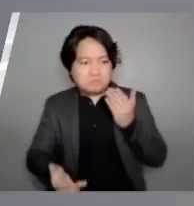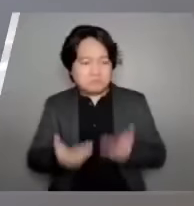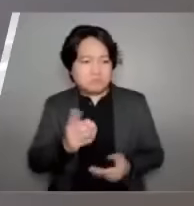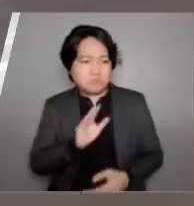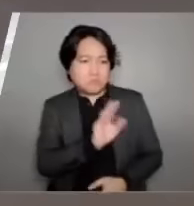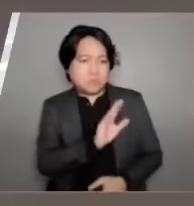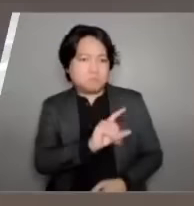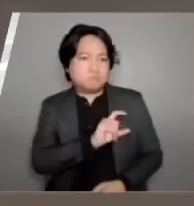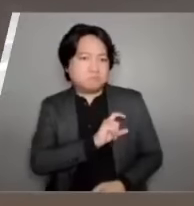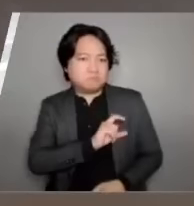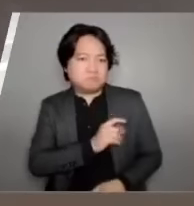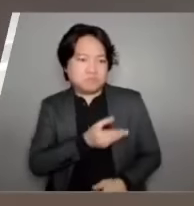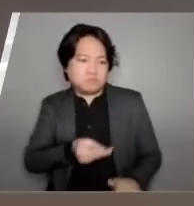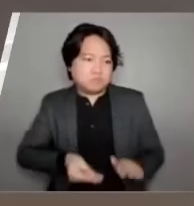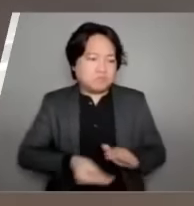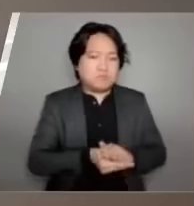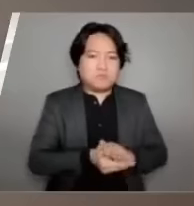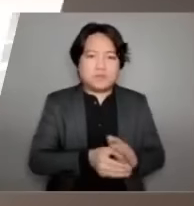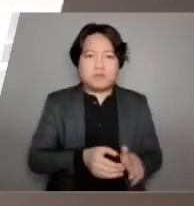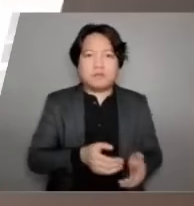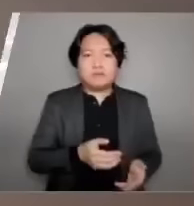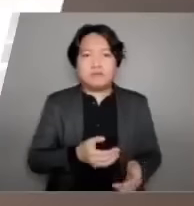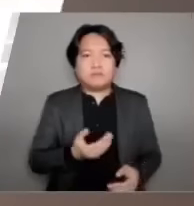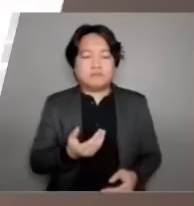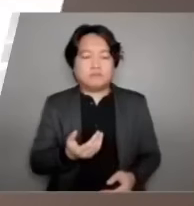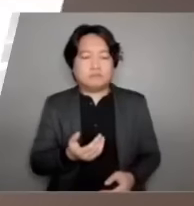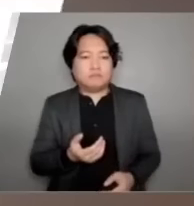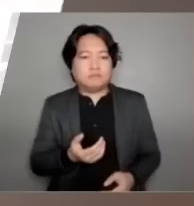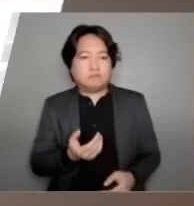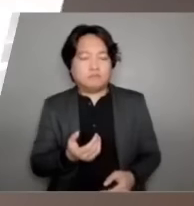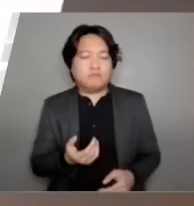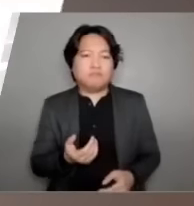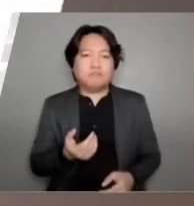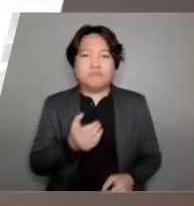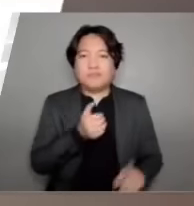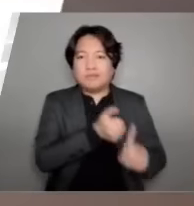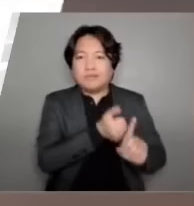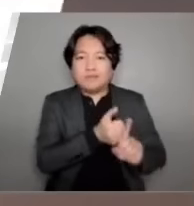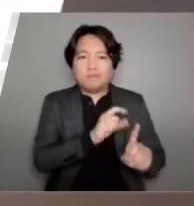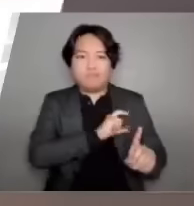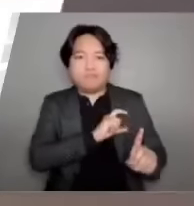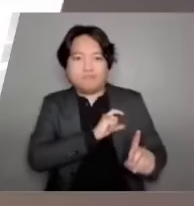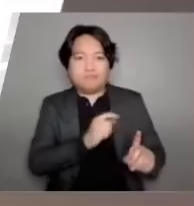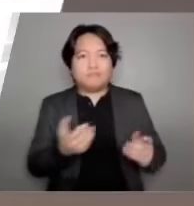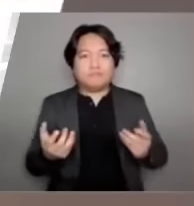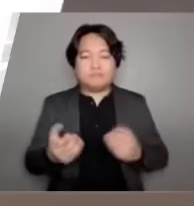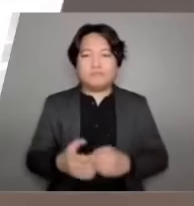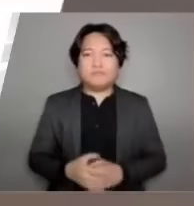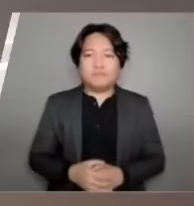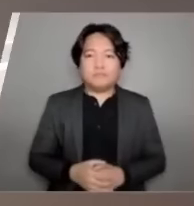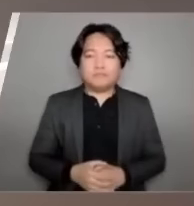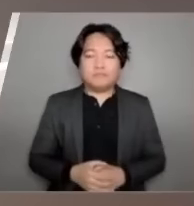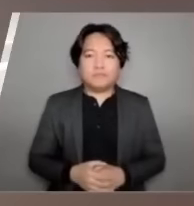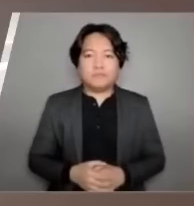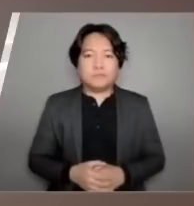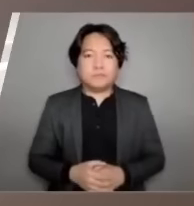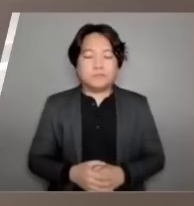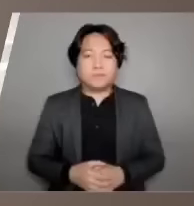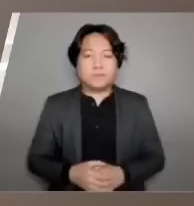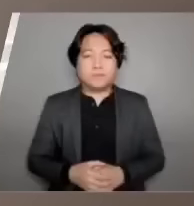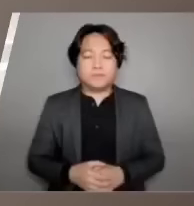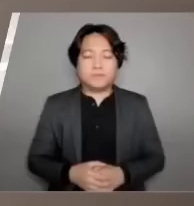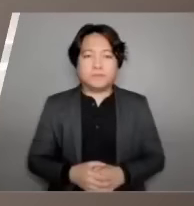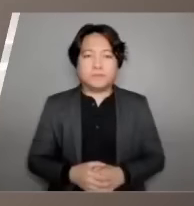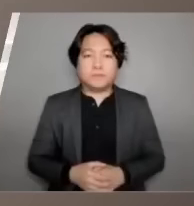droga? Itinanim ng mga pulis. Hindi ko pabutangin, sir. Sir, hindi ko pabutangin, sir. Giit ng hepe